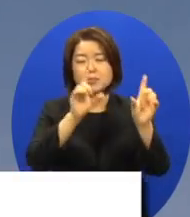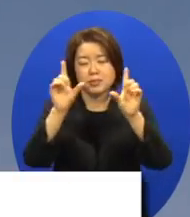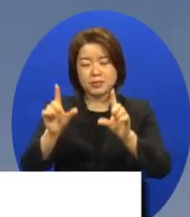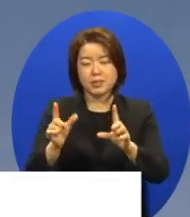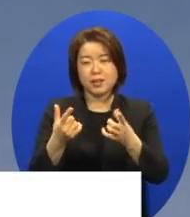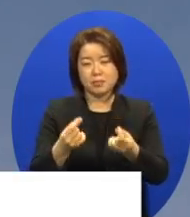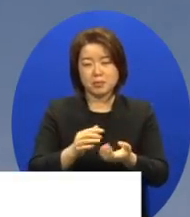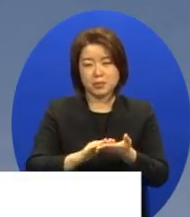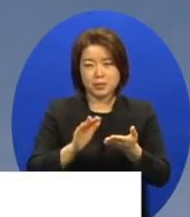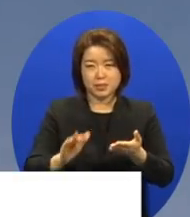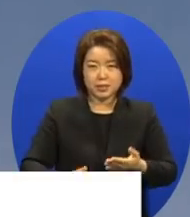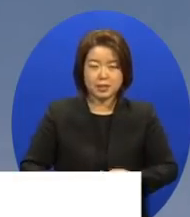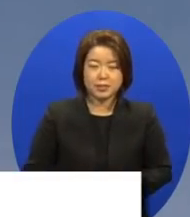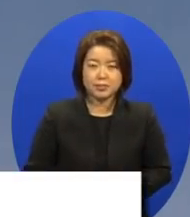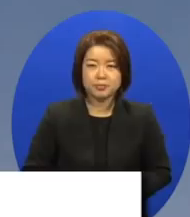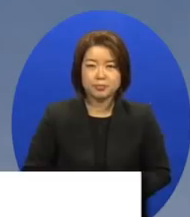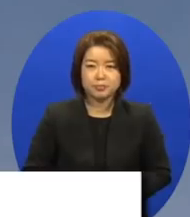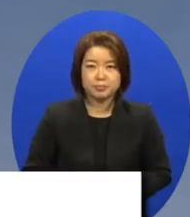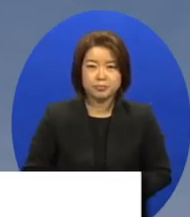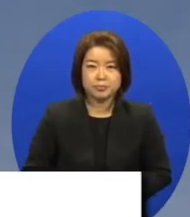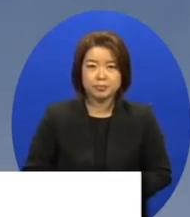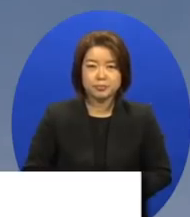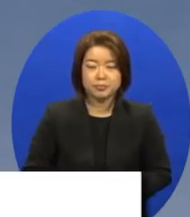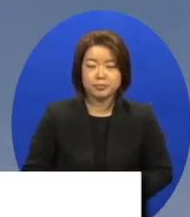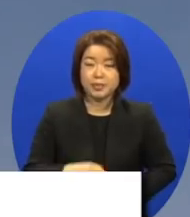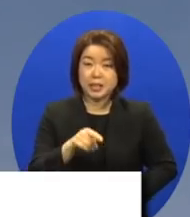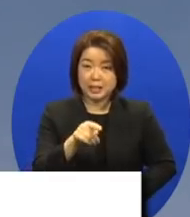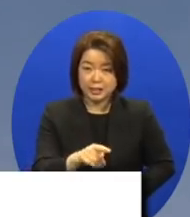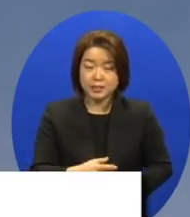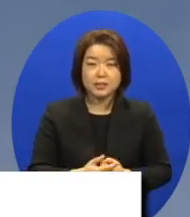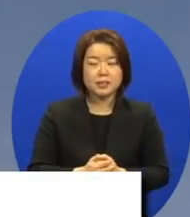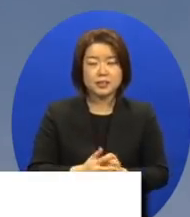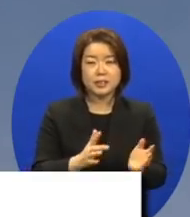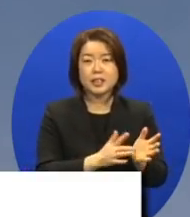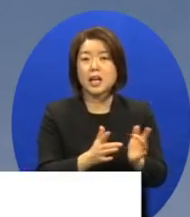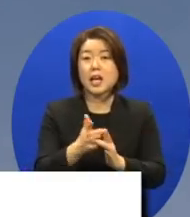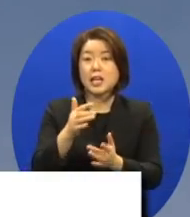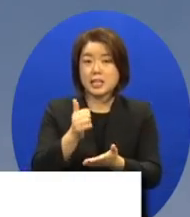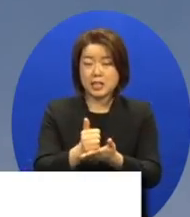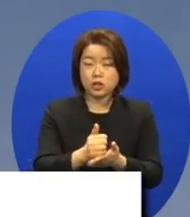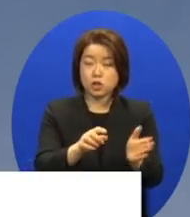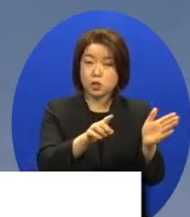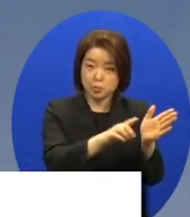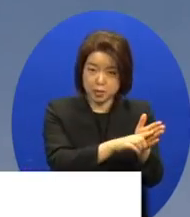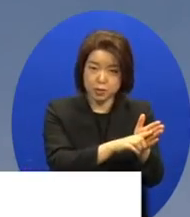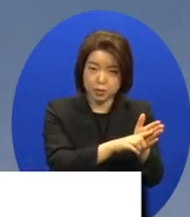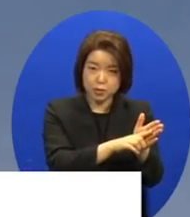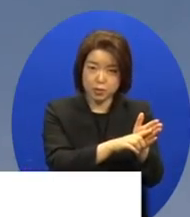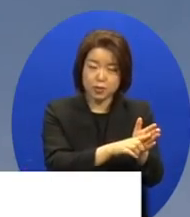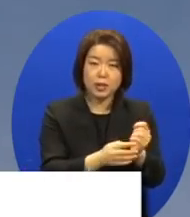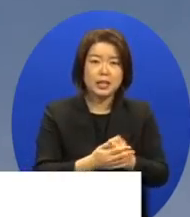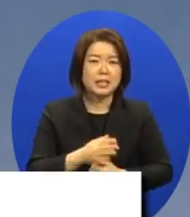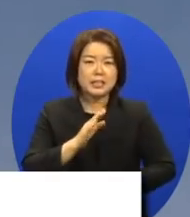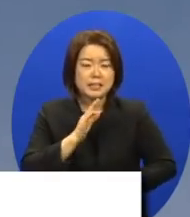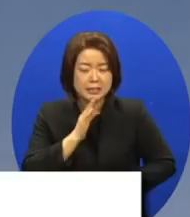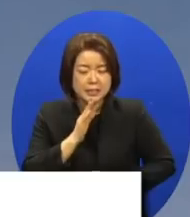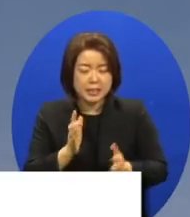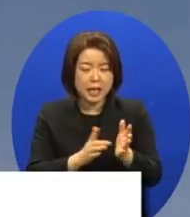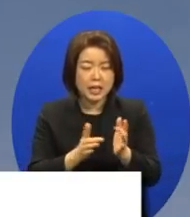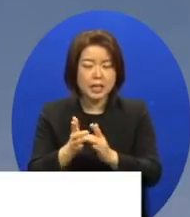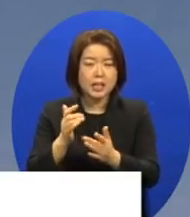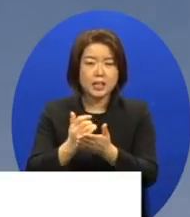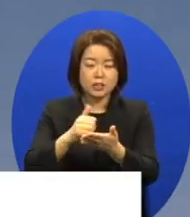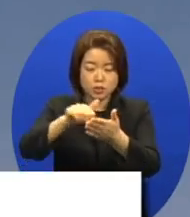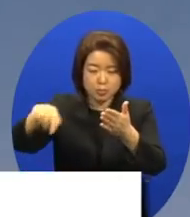것입니다 이것은 예수를 미떼 진짜 예수님 안에서